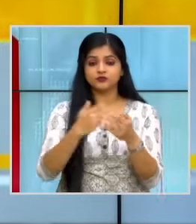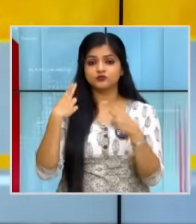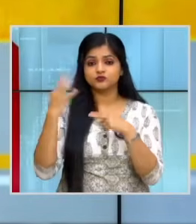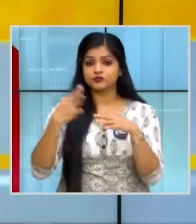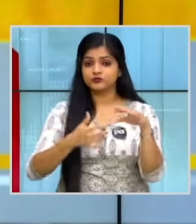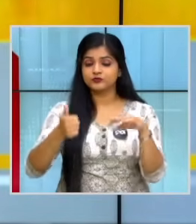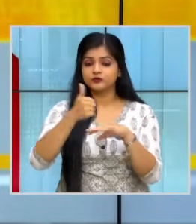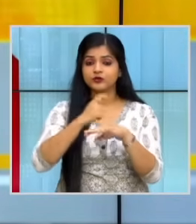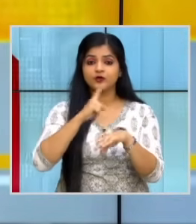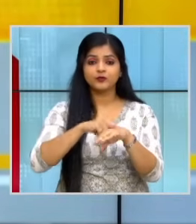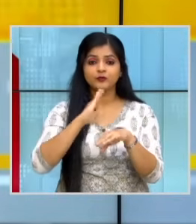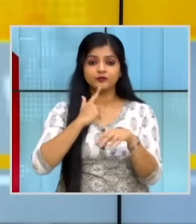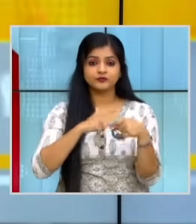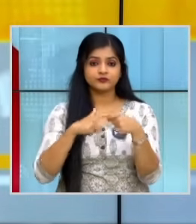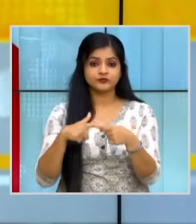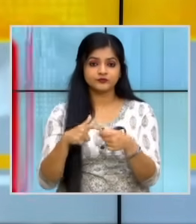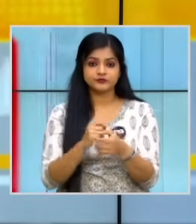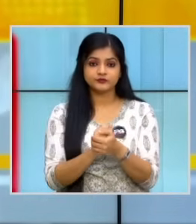ഏറ്റെടുക്കുക?